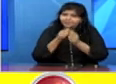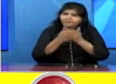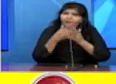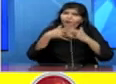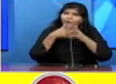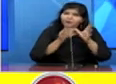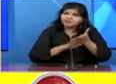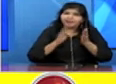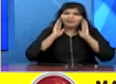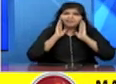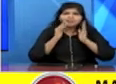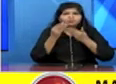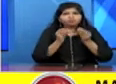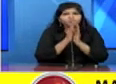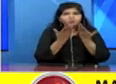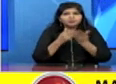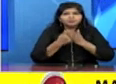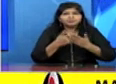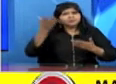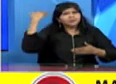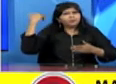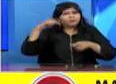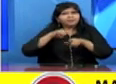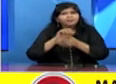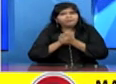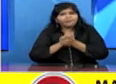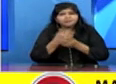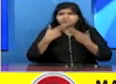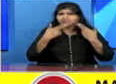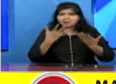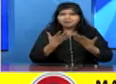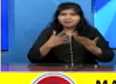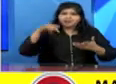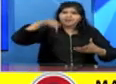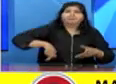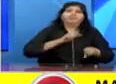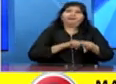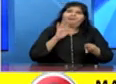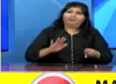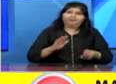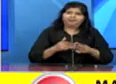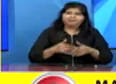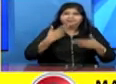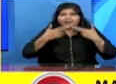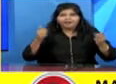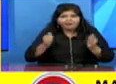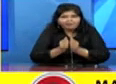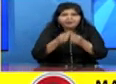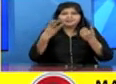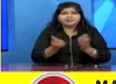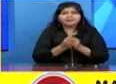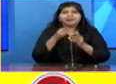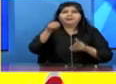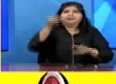है कि आपको भी दशकों से अपने स्कूल कॉलेज के दोस्तों से बातचीत करने का मौका न मिला हो। आप